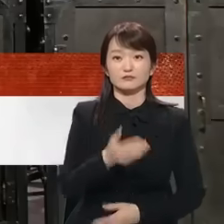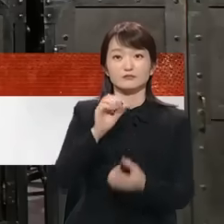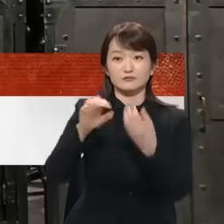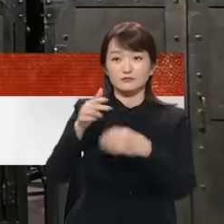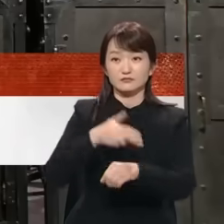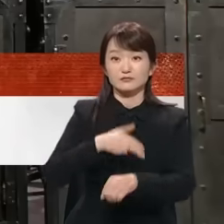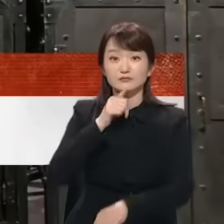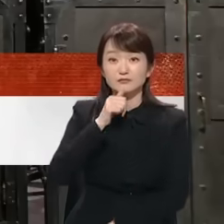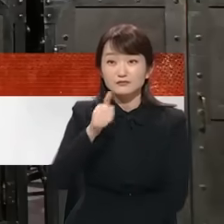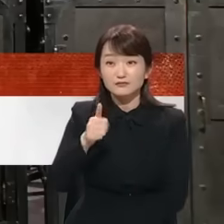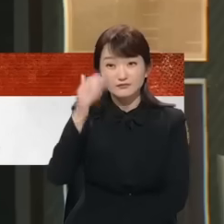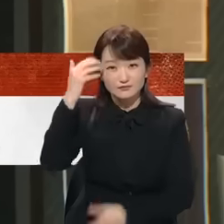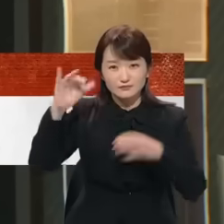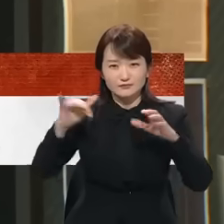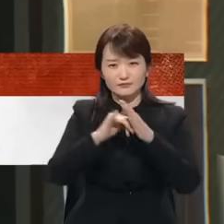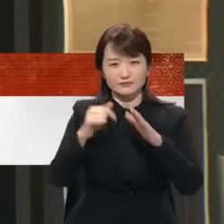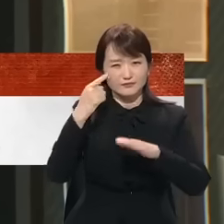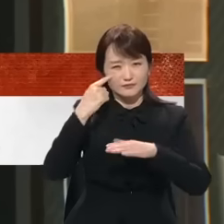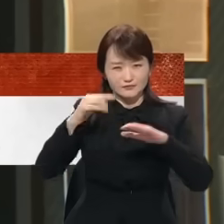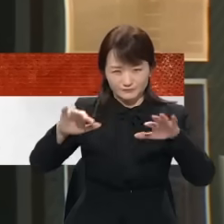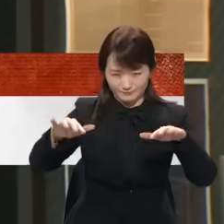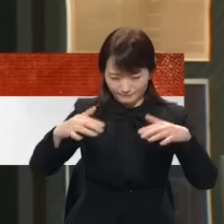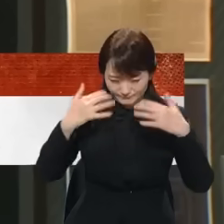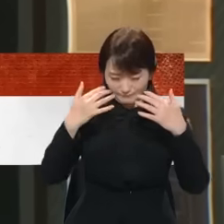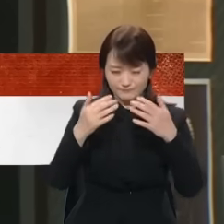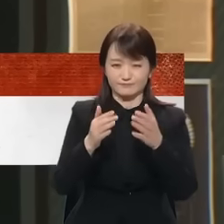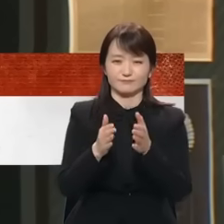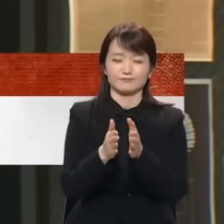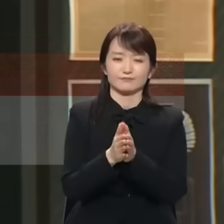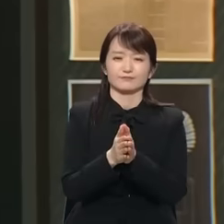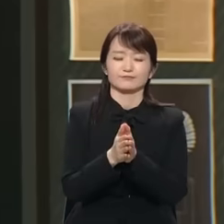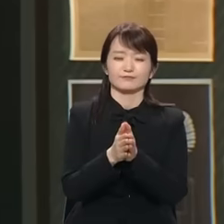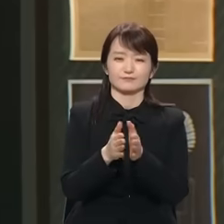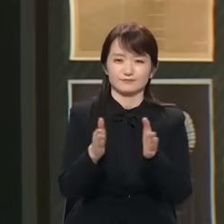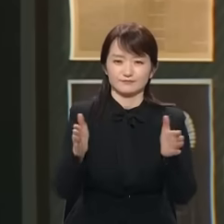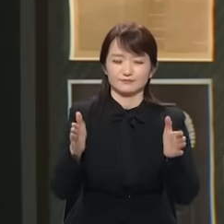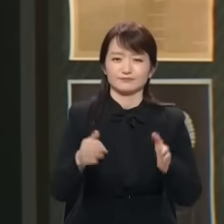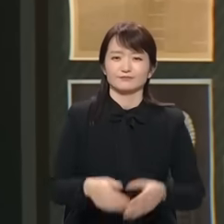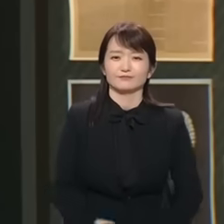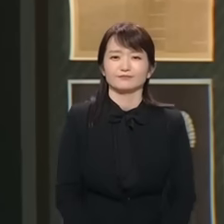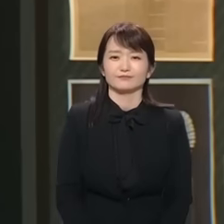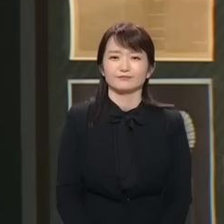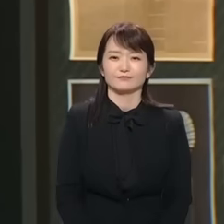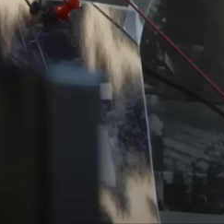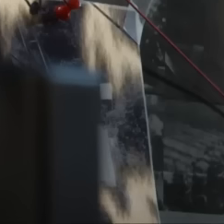유세이 예 대한민국과 전세계 동포 가족 여러분의 시선을 모아 모아서